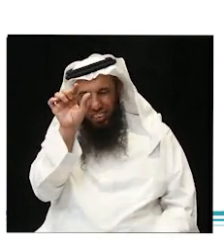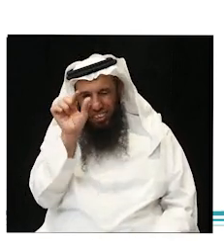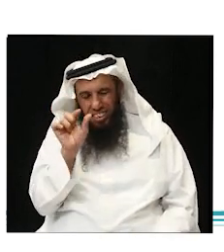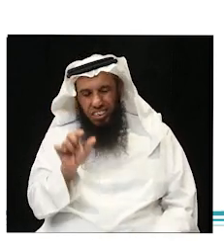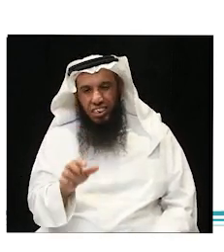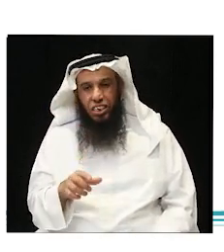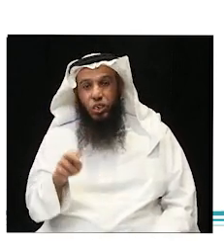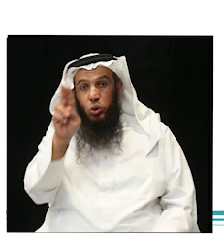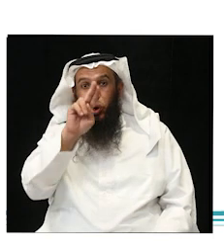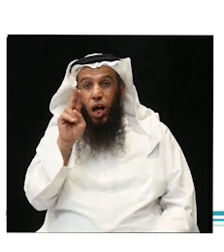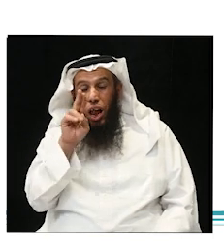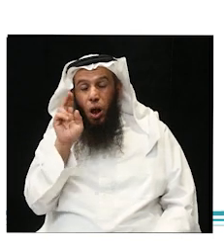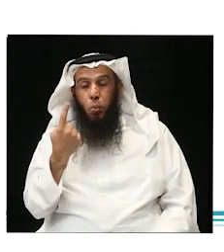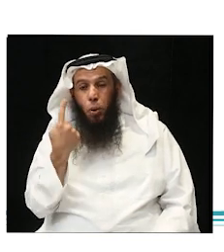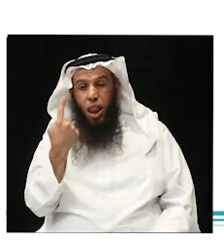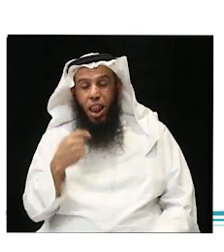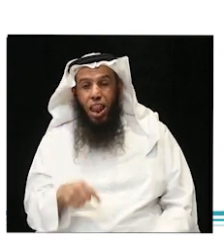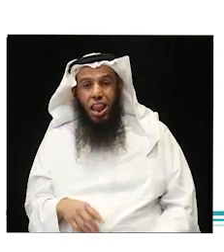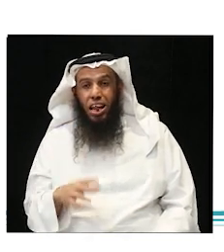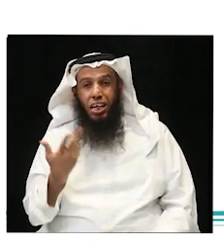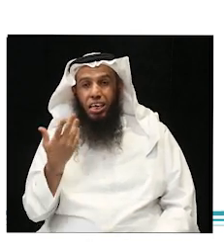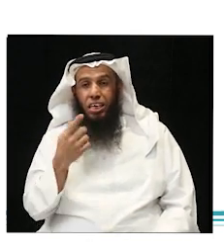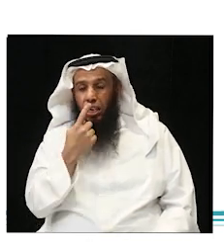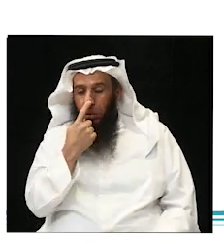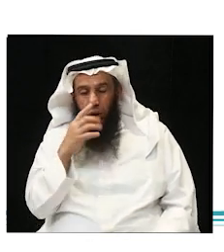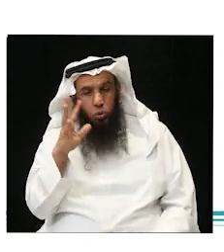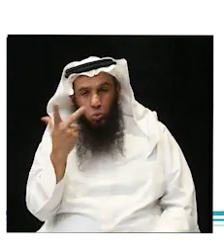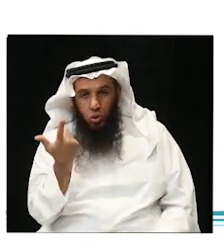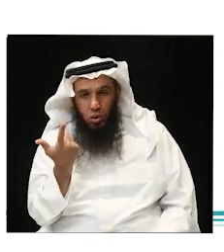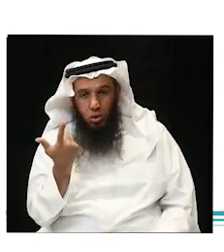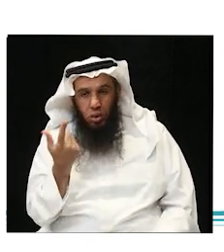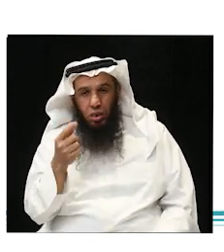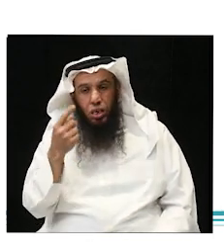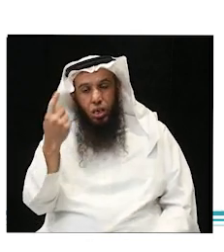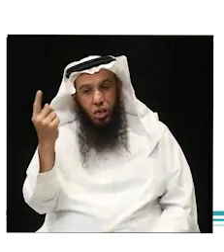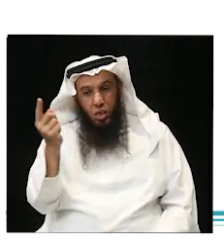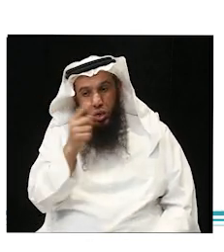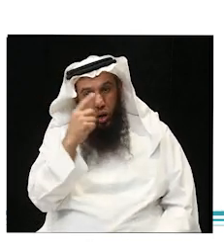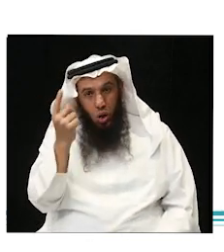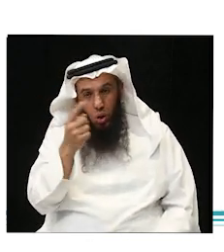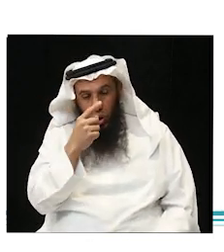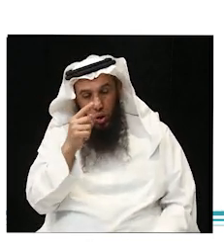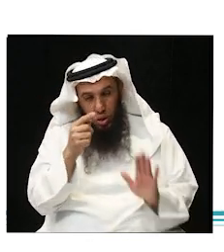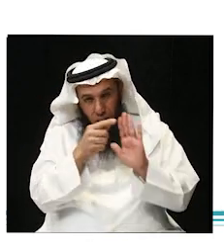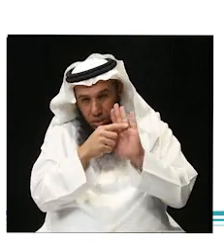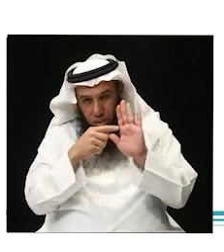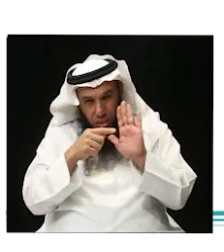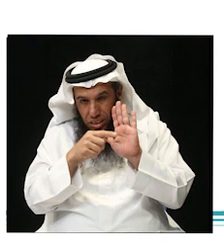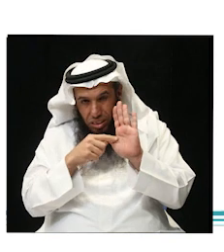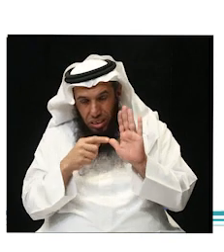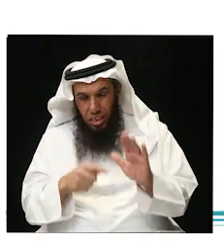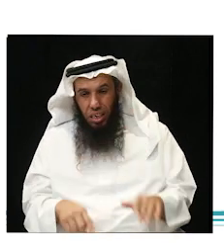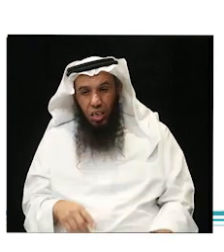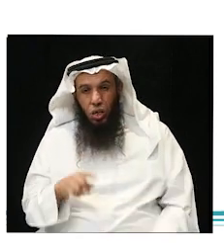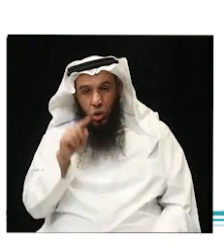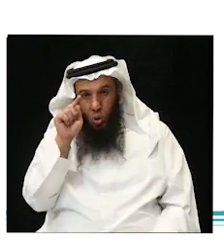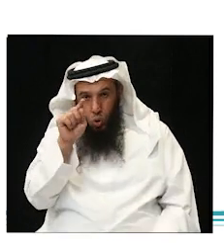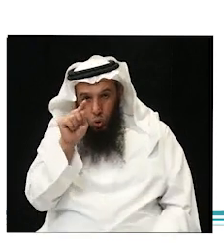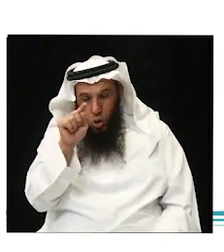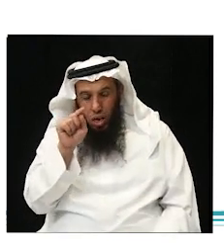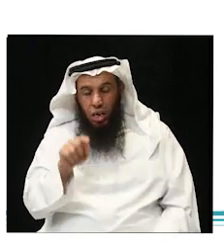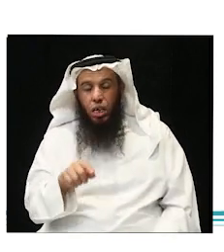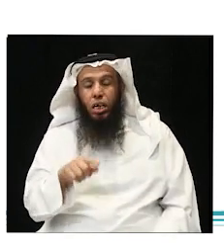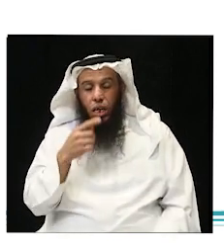الأول، ما تعريف العبادة؟ هذا السؤال وارد، ما تعريف العبادة؟ هذا هو تعريف